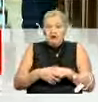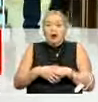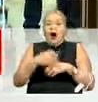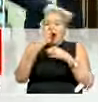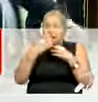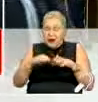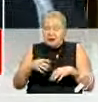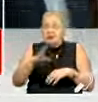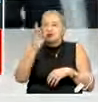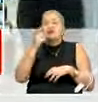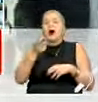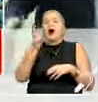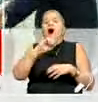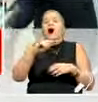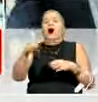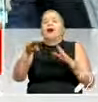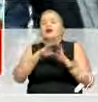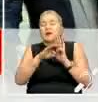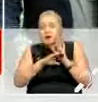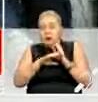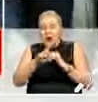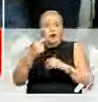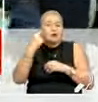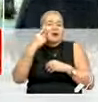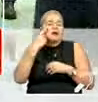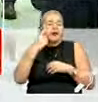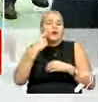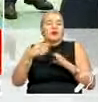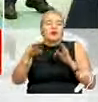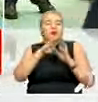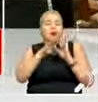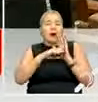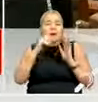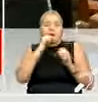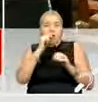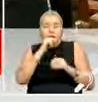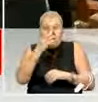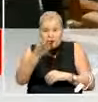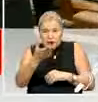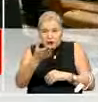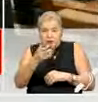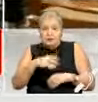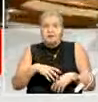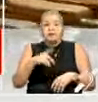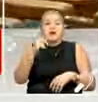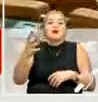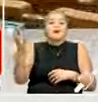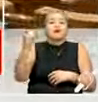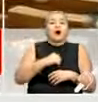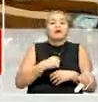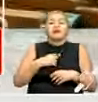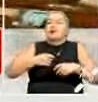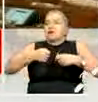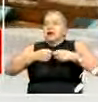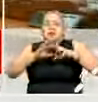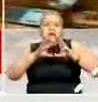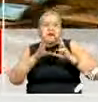programe, programul Tamata, în schimb ar fi venit cu o serie de angajări, inclusiv a propriilor rude la propriul minister, dar și